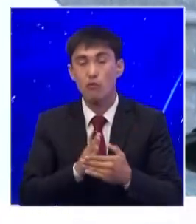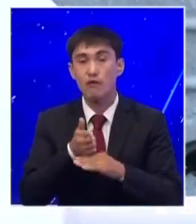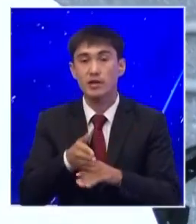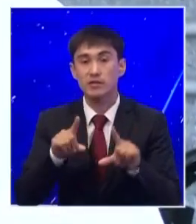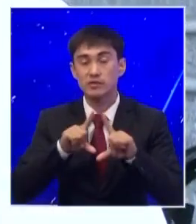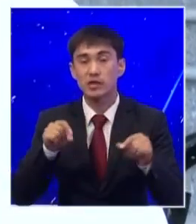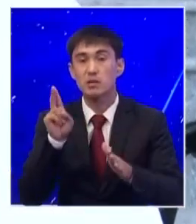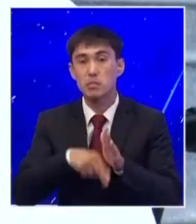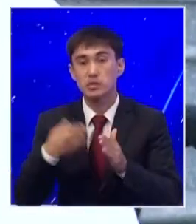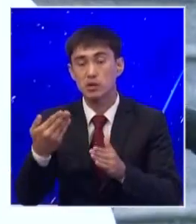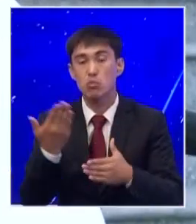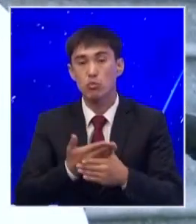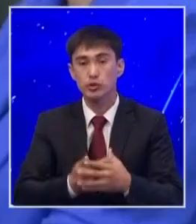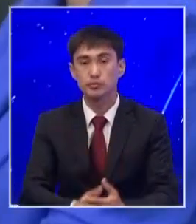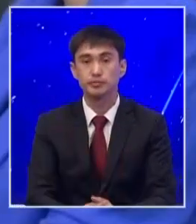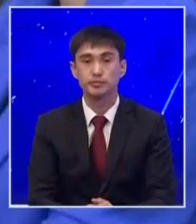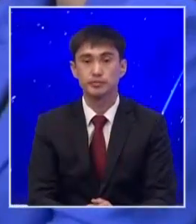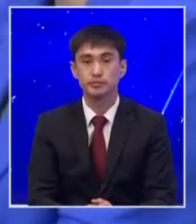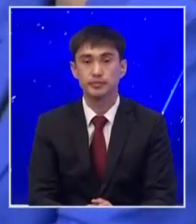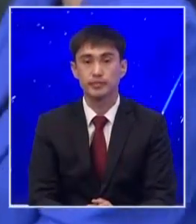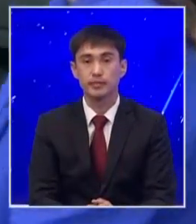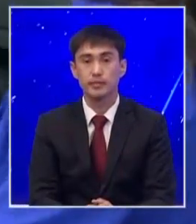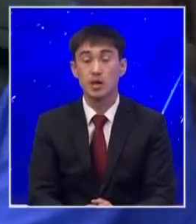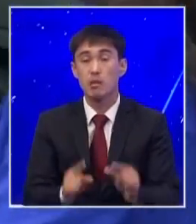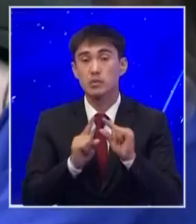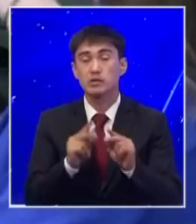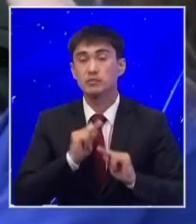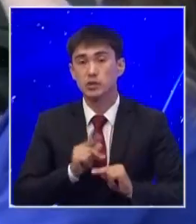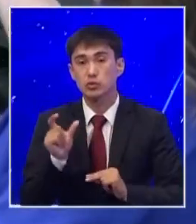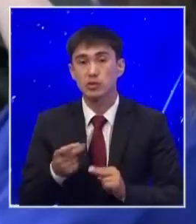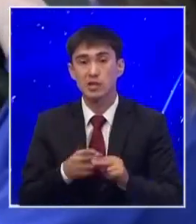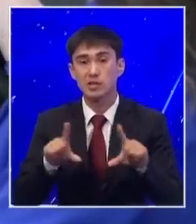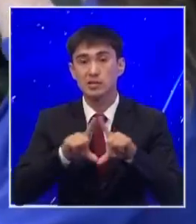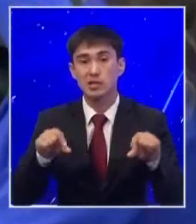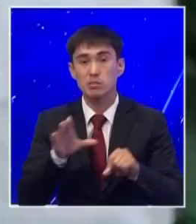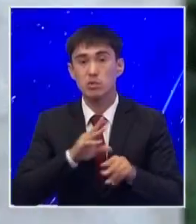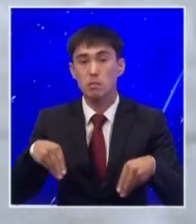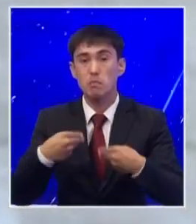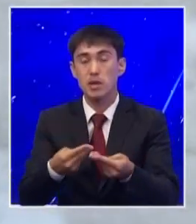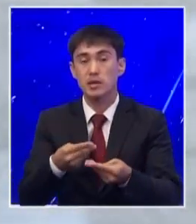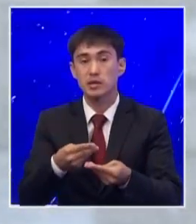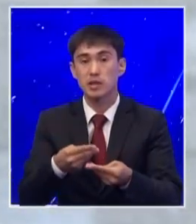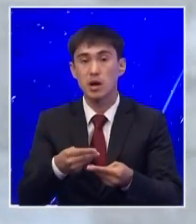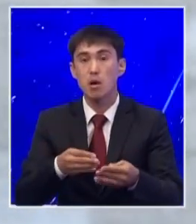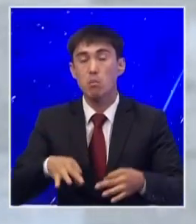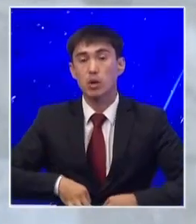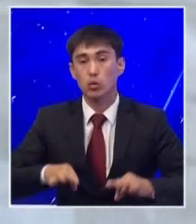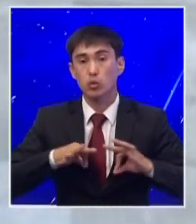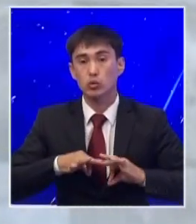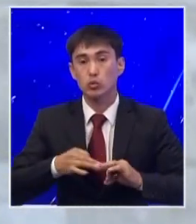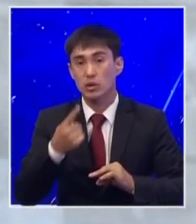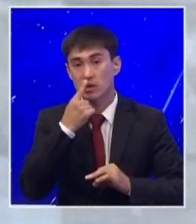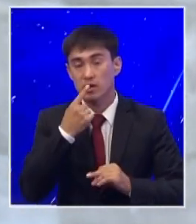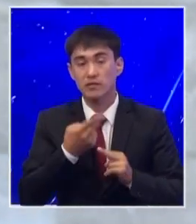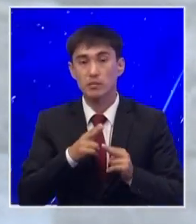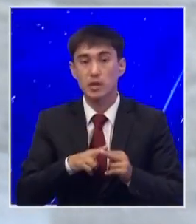в здание без их помощи. Тем не менее, по словам сотрудников, это здание было передано представителям прокуратуры только